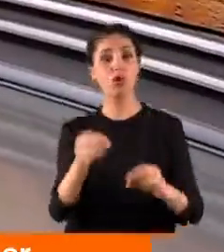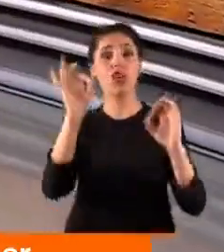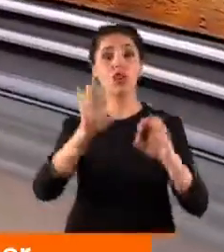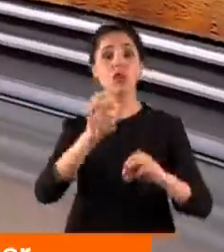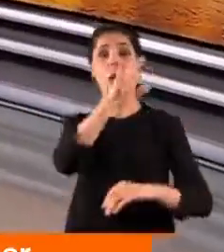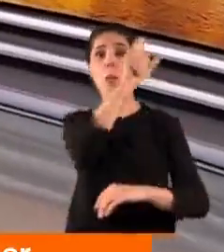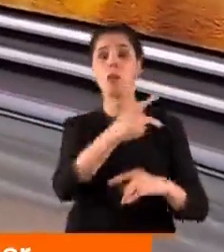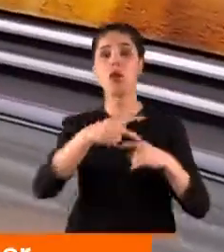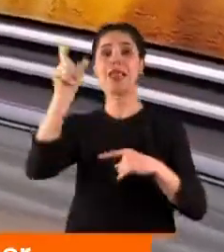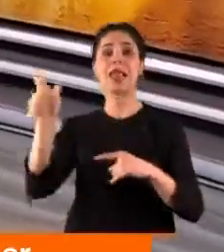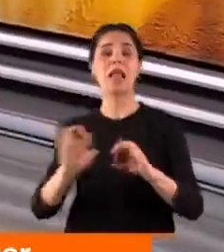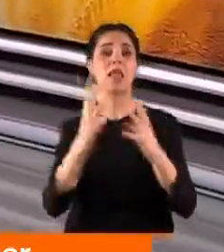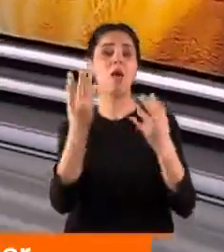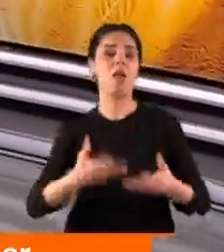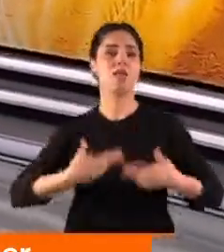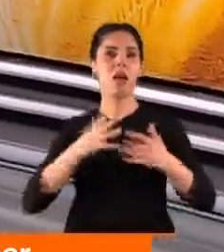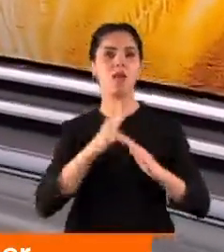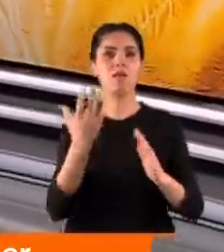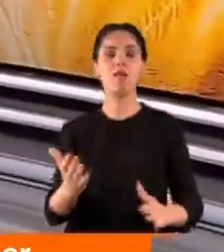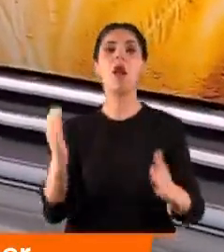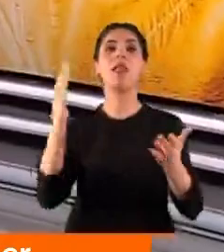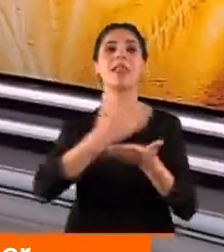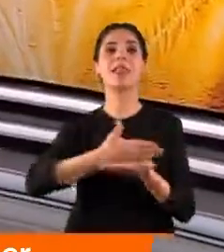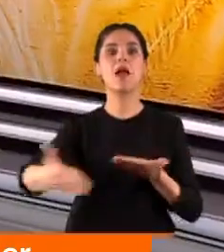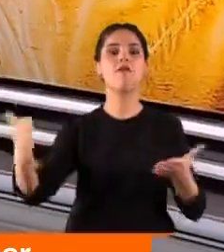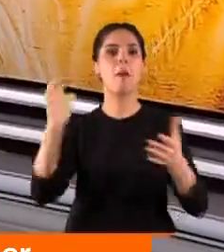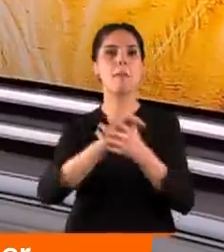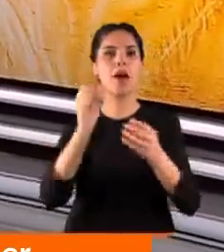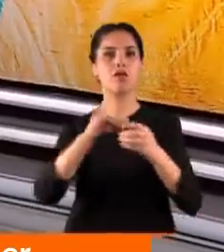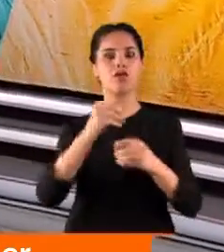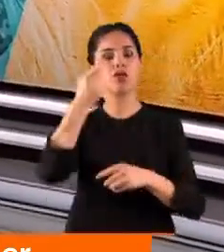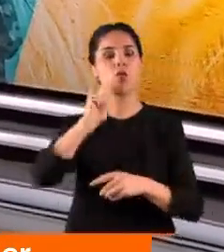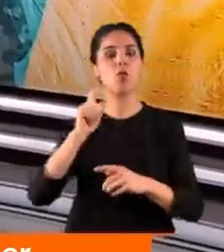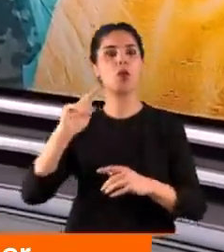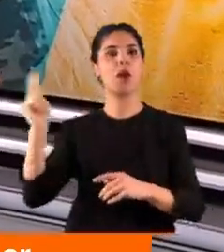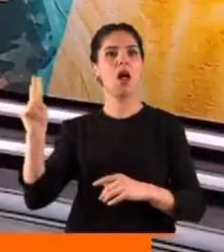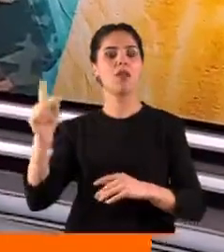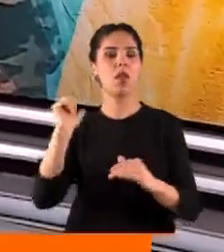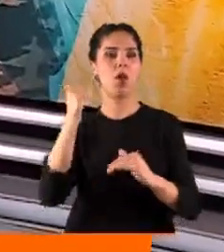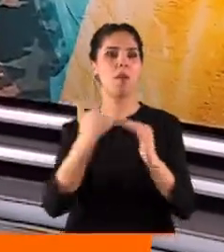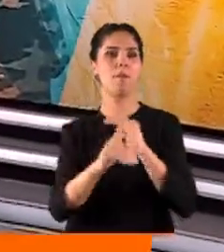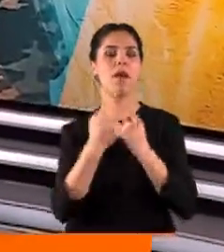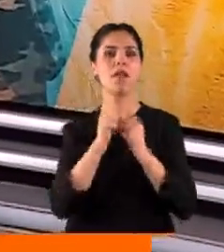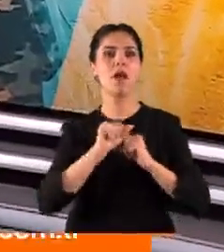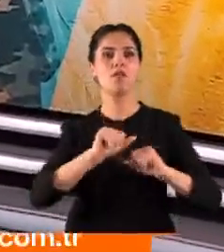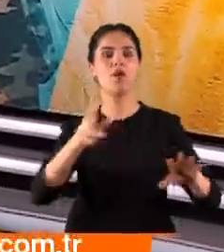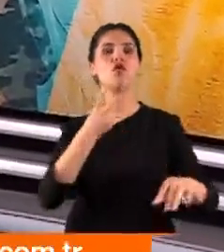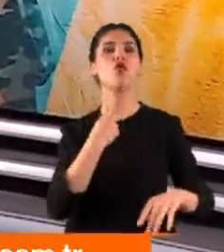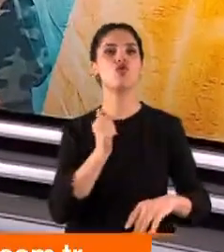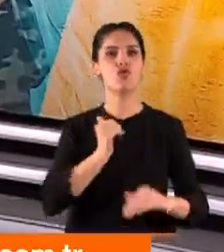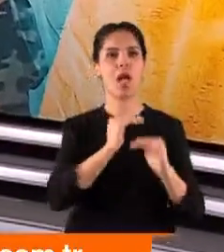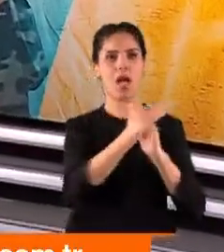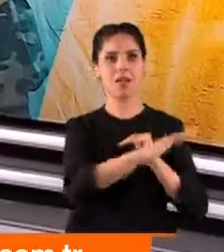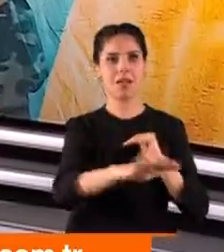Putin ve Zelenski'de. Kalıcı barış için Ukrayna tarafından akşam saatlerinde önemli bir mesaj geldi. Rus askerleri